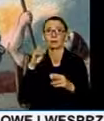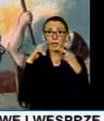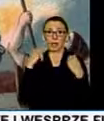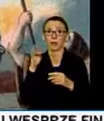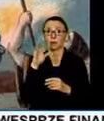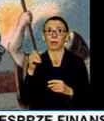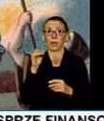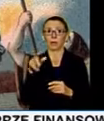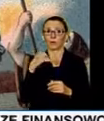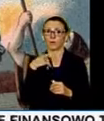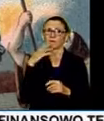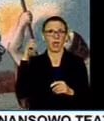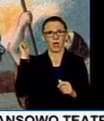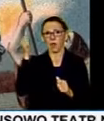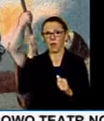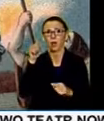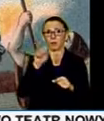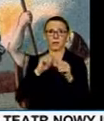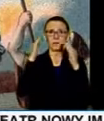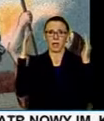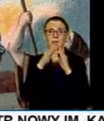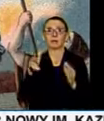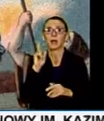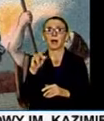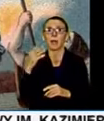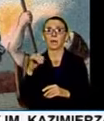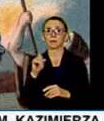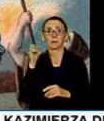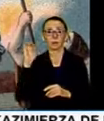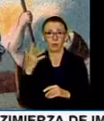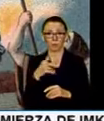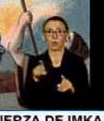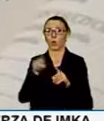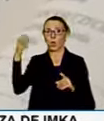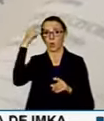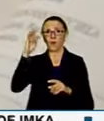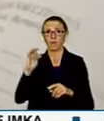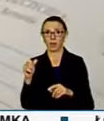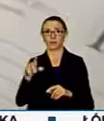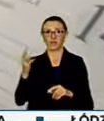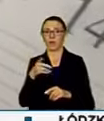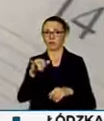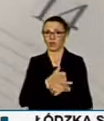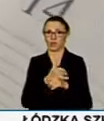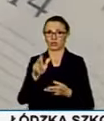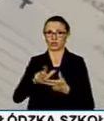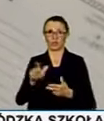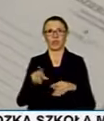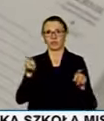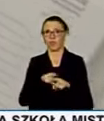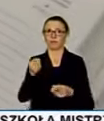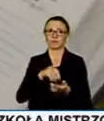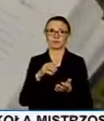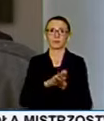templariuszy, on miał przekląć zarówno papieża Klemensa V, jak i króla Filipa IV. Piątek 13 ma również kiepskie